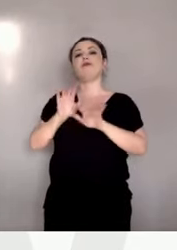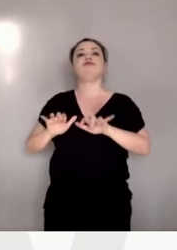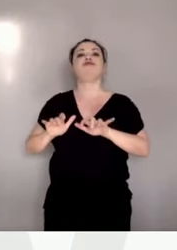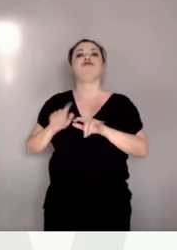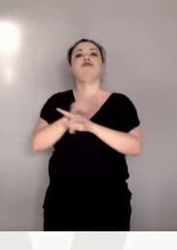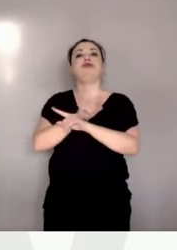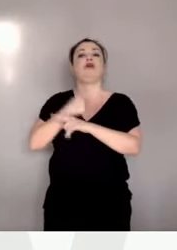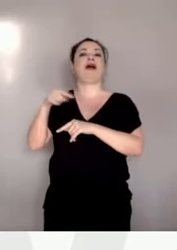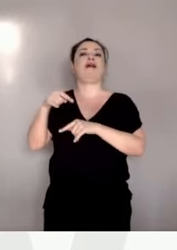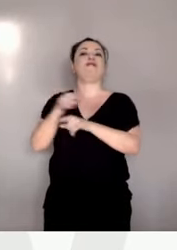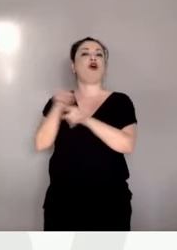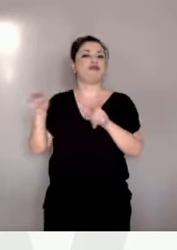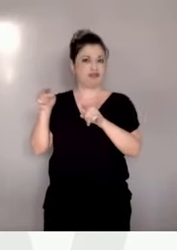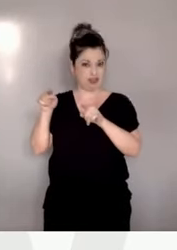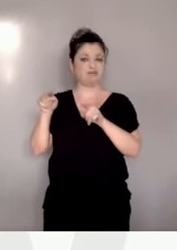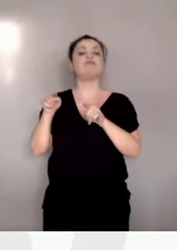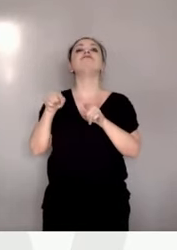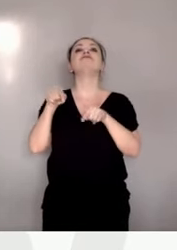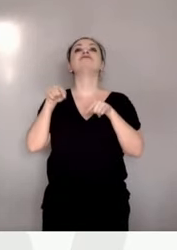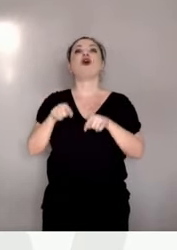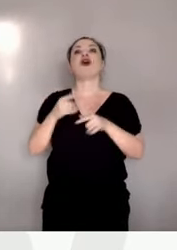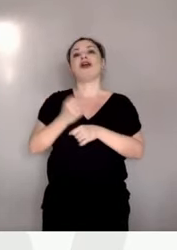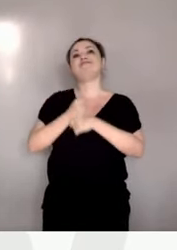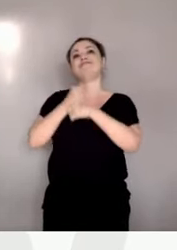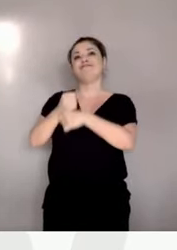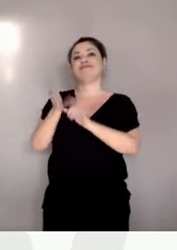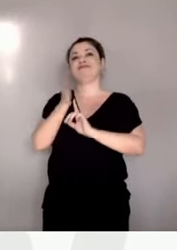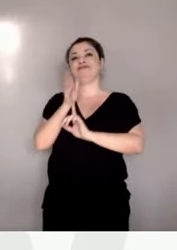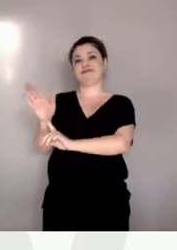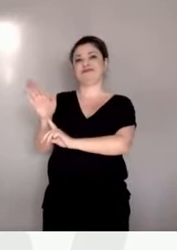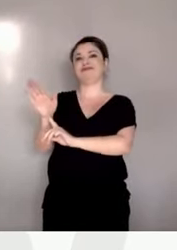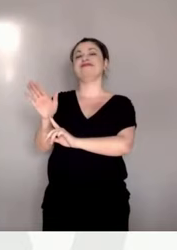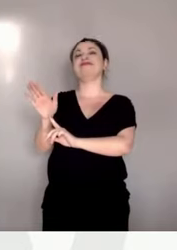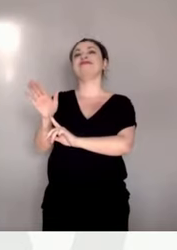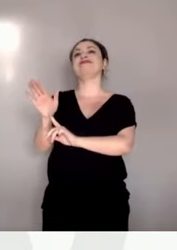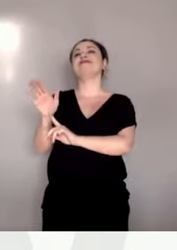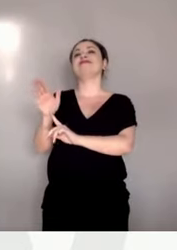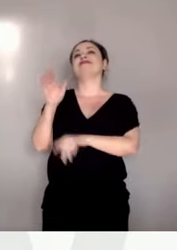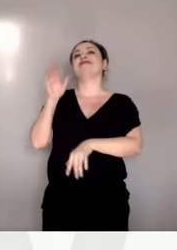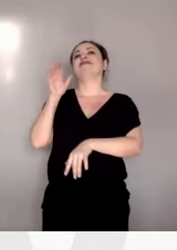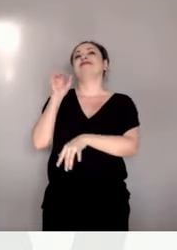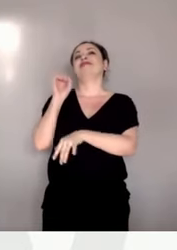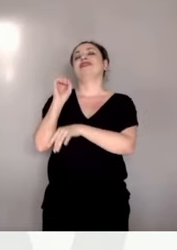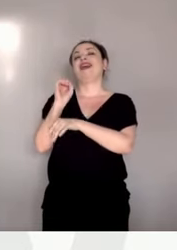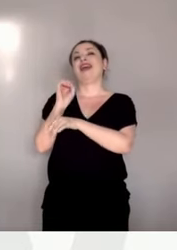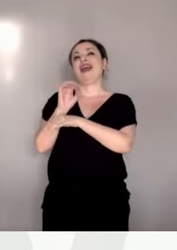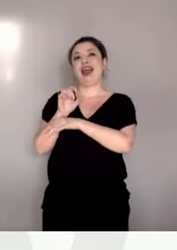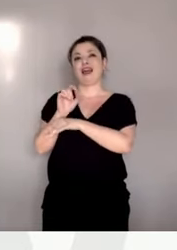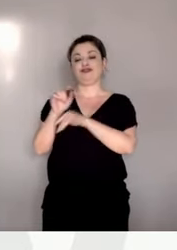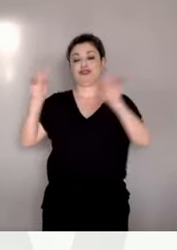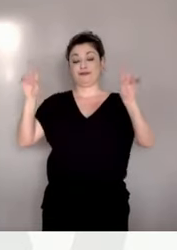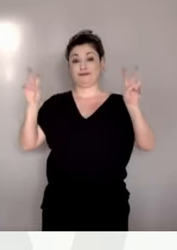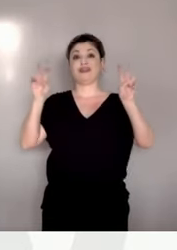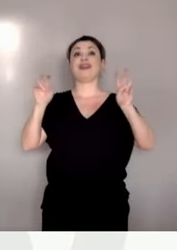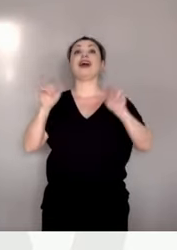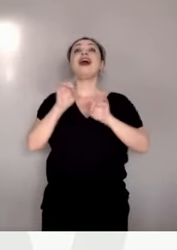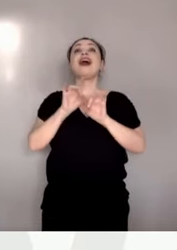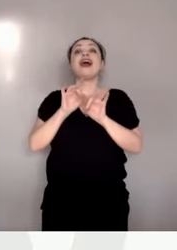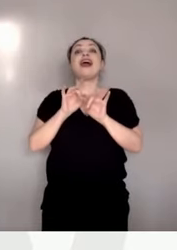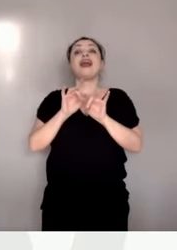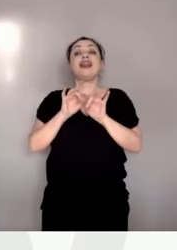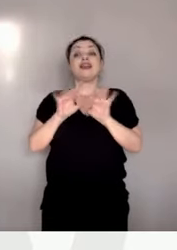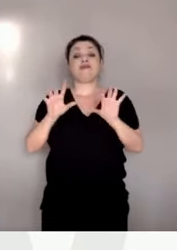lezione. Quindi ora ci guardiamo, ascoltiamo e godiamo la lezione per liberare la libertà, Jean-Luc